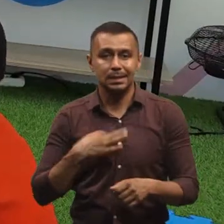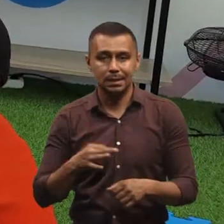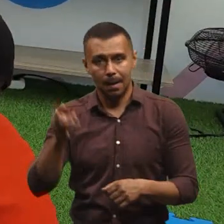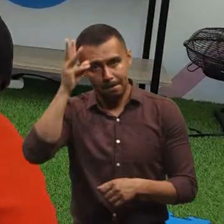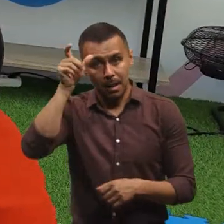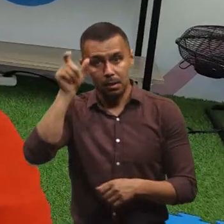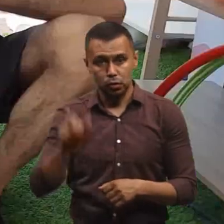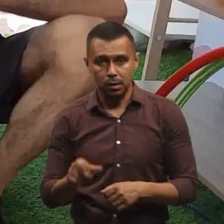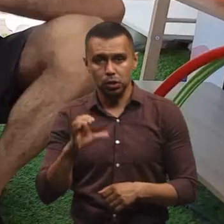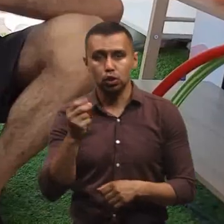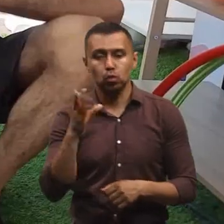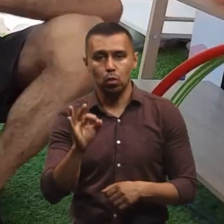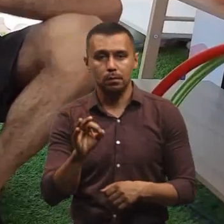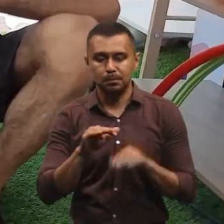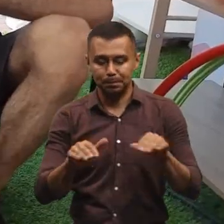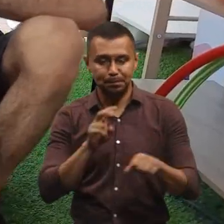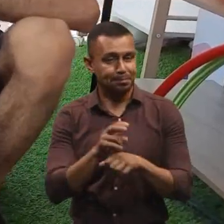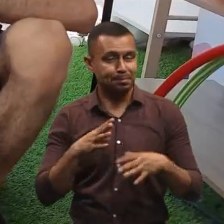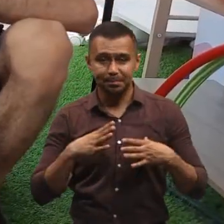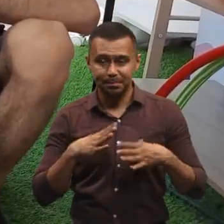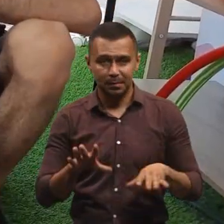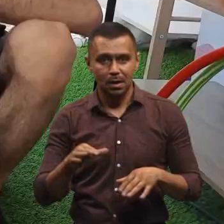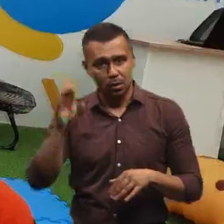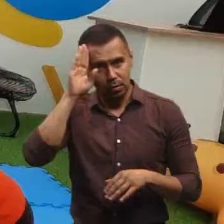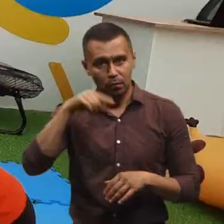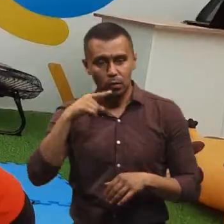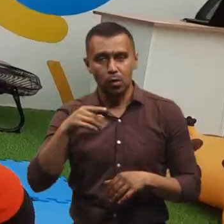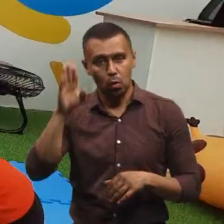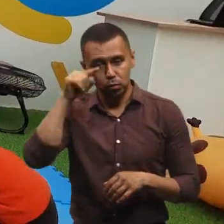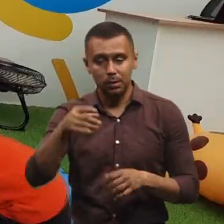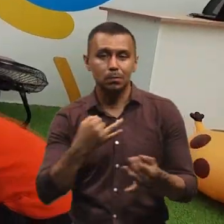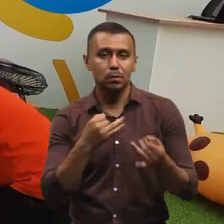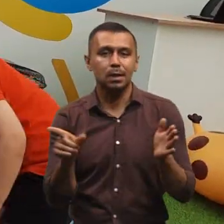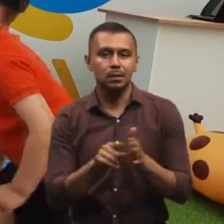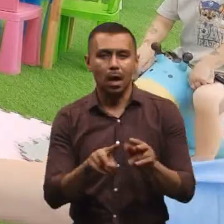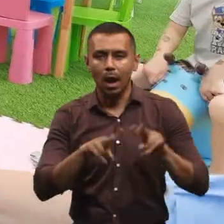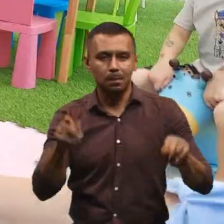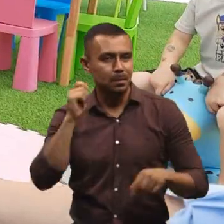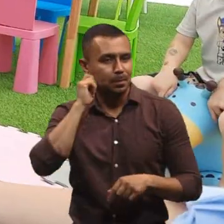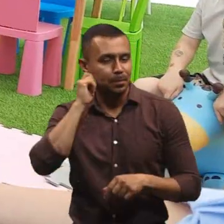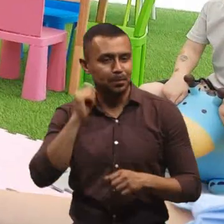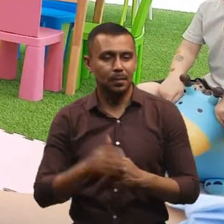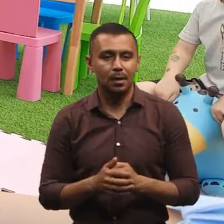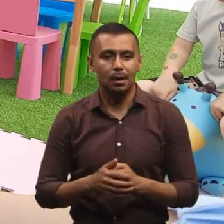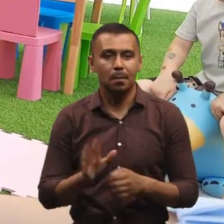хмельничанина Дмитра Сашко садочок ще не відвідує чоловік говорить хлопчик тут спілкується з однолітками